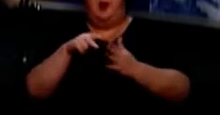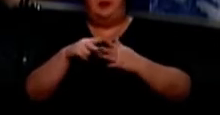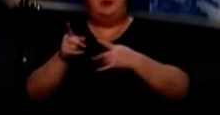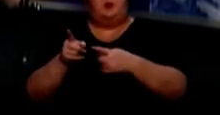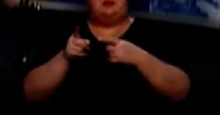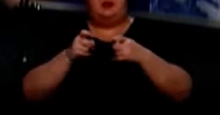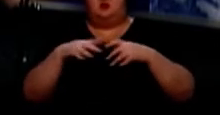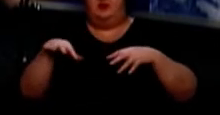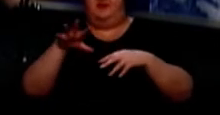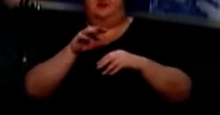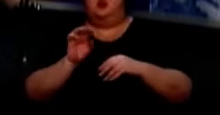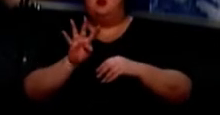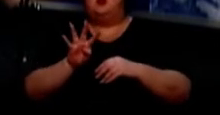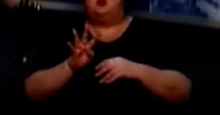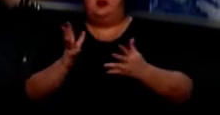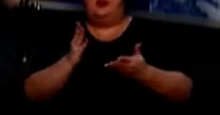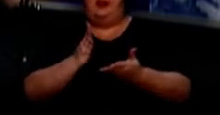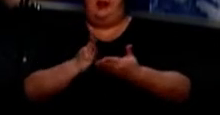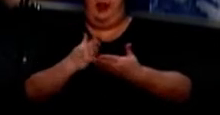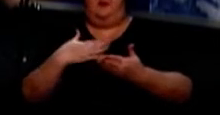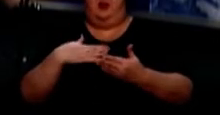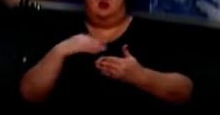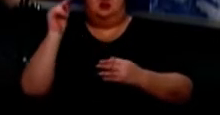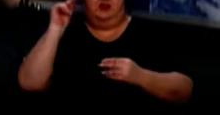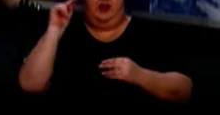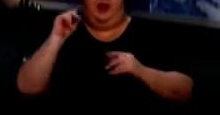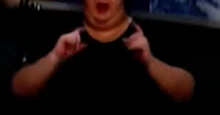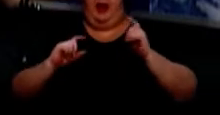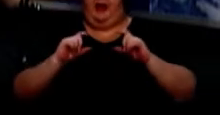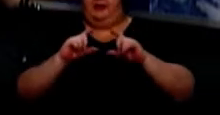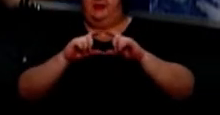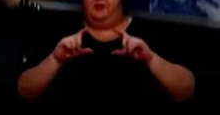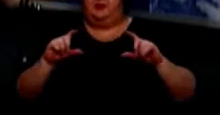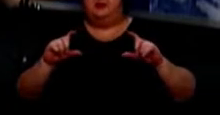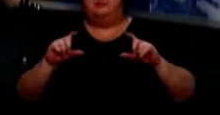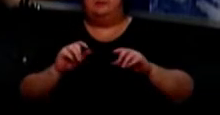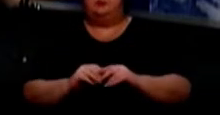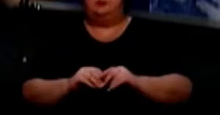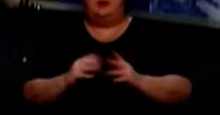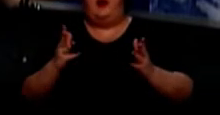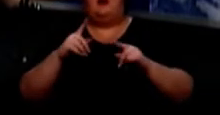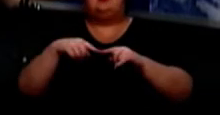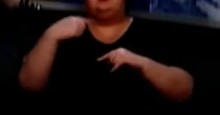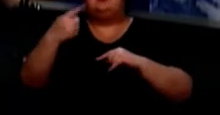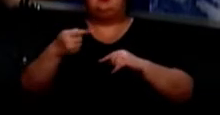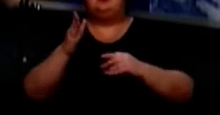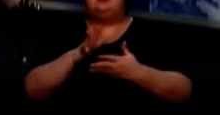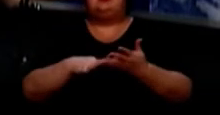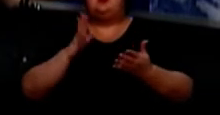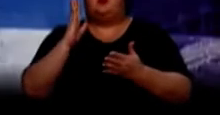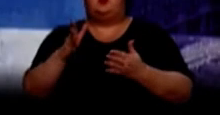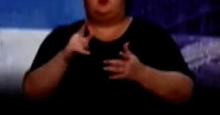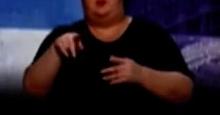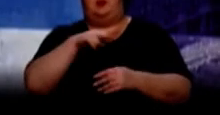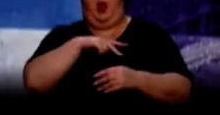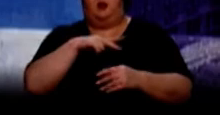залучити усі чотири, які є в нашій академії. Які наступні етапи? Це нагородження переможців